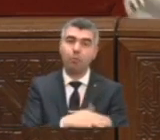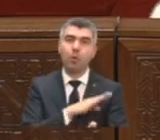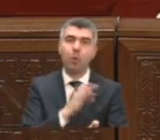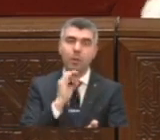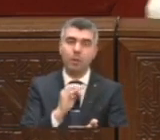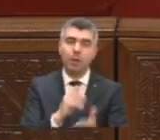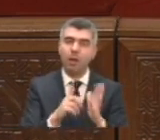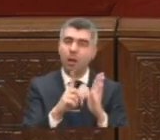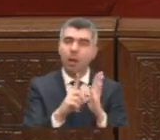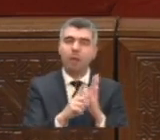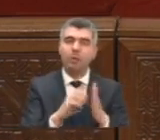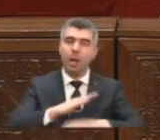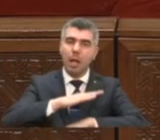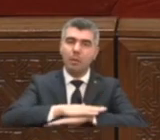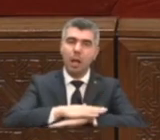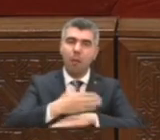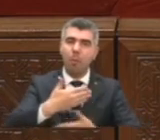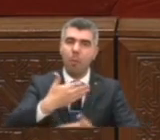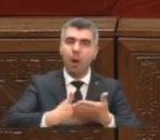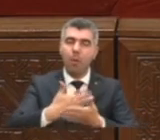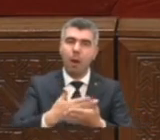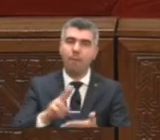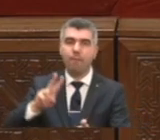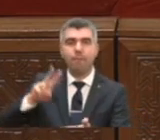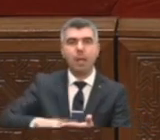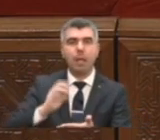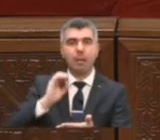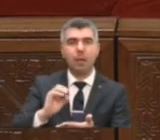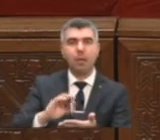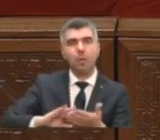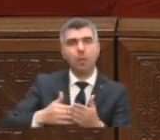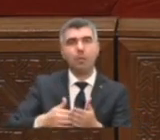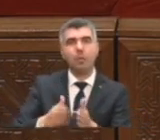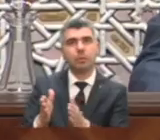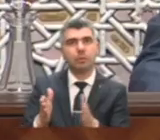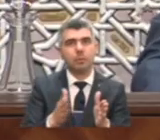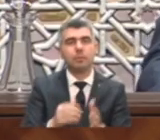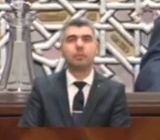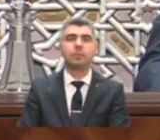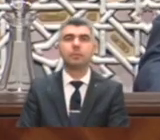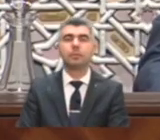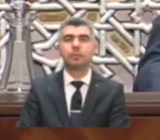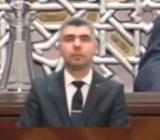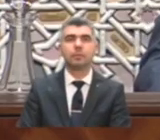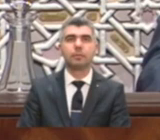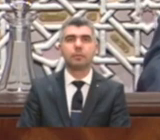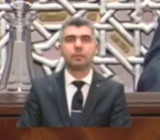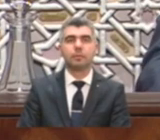إطار قوانين ووثائق مضبوطة واقعية وفعالة. شكرا سيدة الوزيرة.